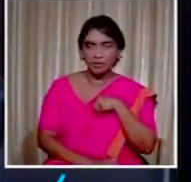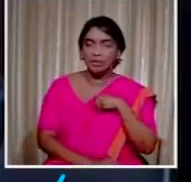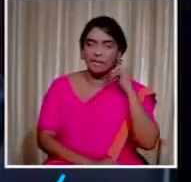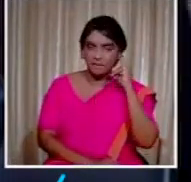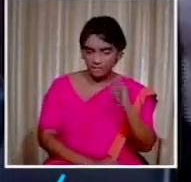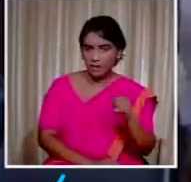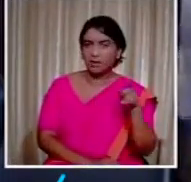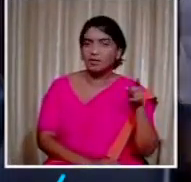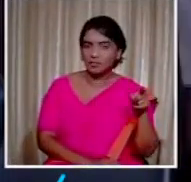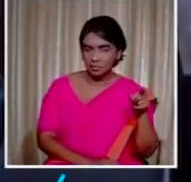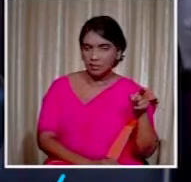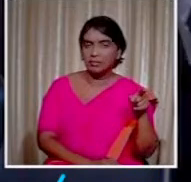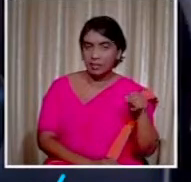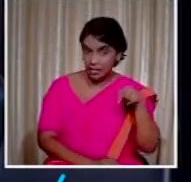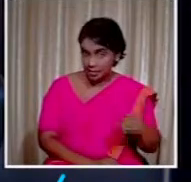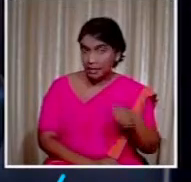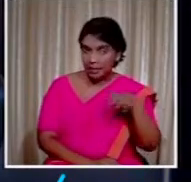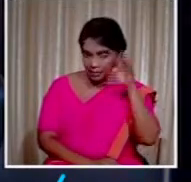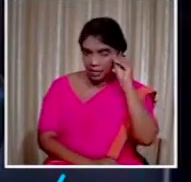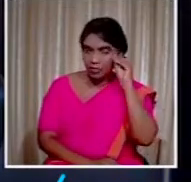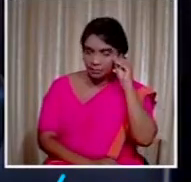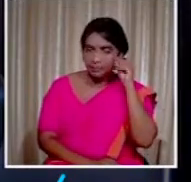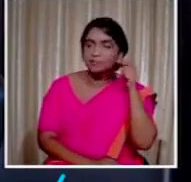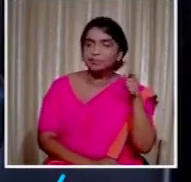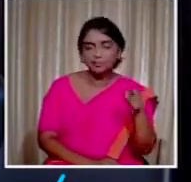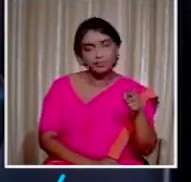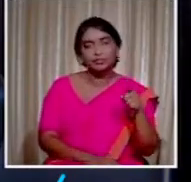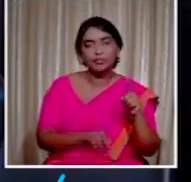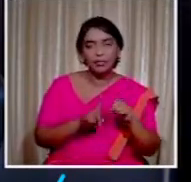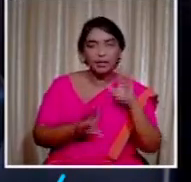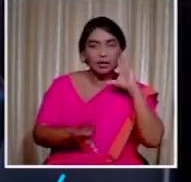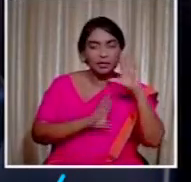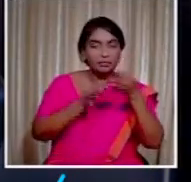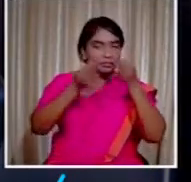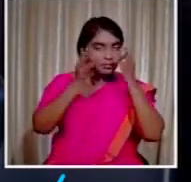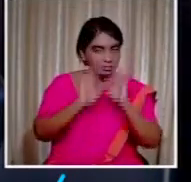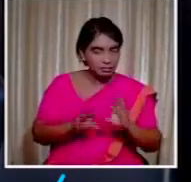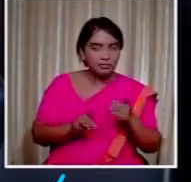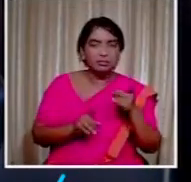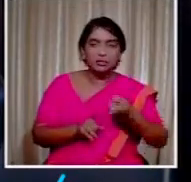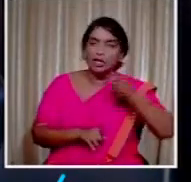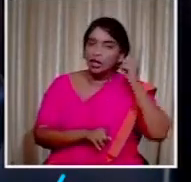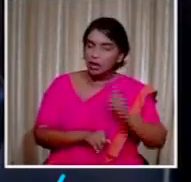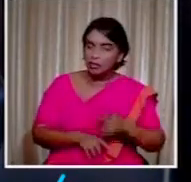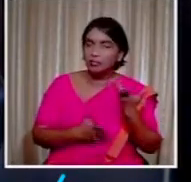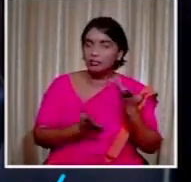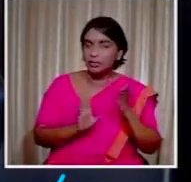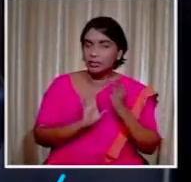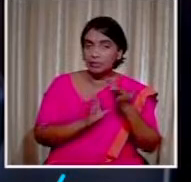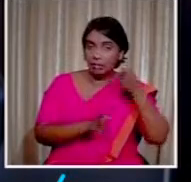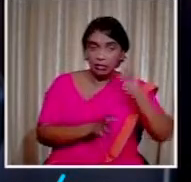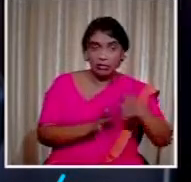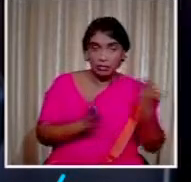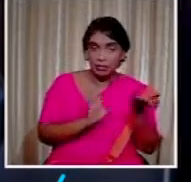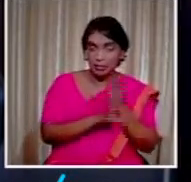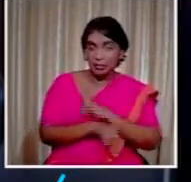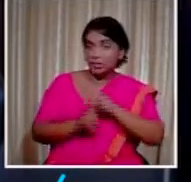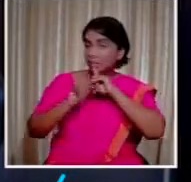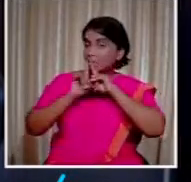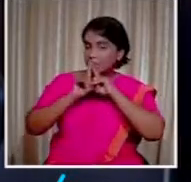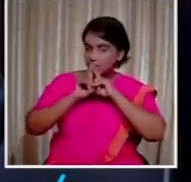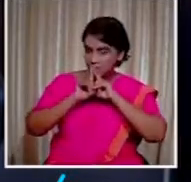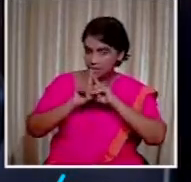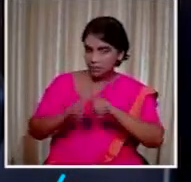වැරද්දක් වෙලා තියෙනවා ඒක දැන් පැහැදිලිනේ එතකොට කවුරු හරි තොරතුරු හරියාකාරව අනුමත කරගන්න කලින් ඒක ස්ථිර කරගන්න